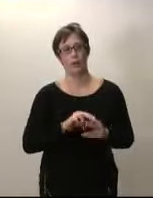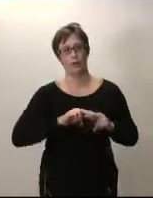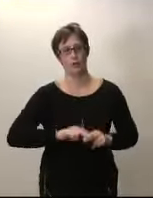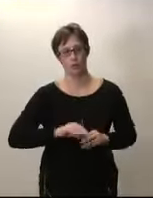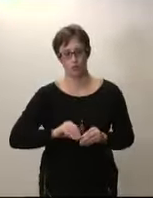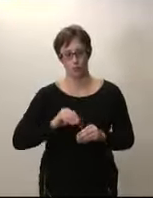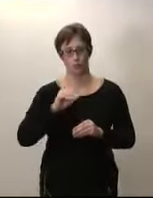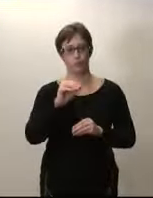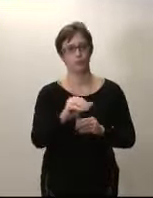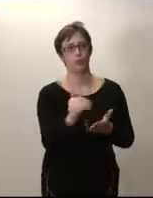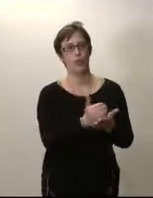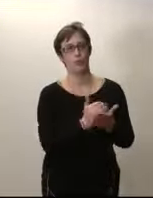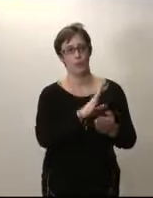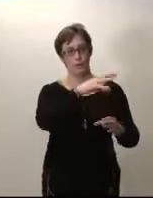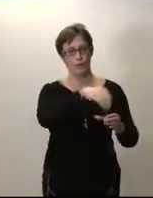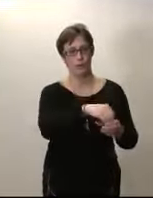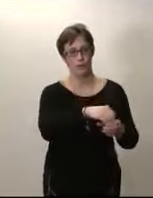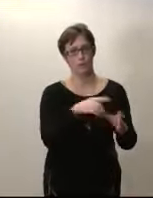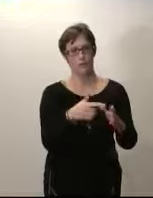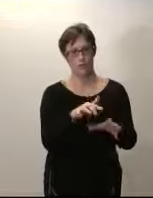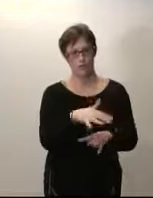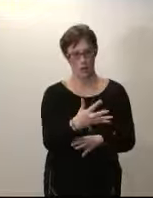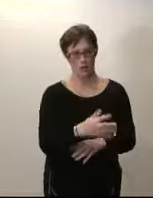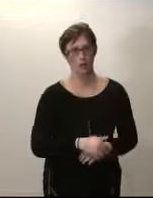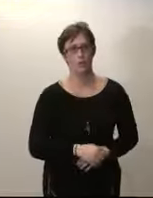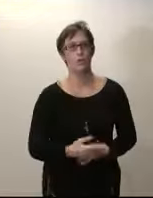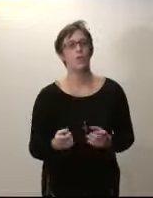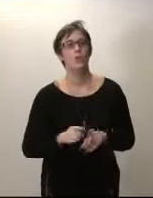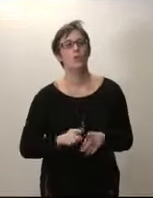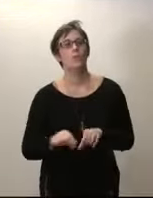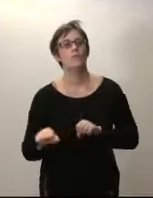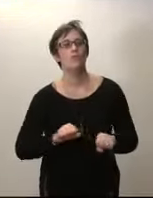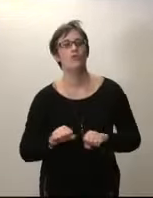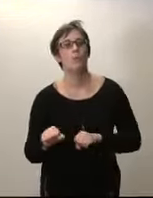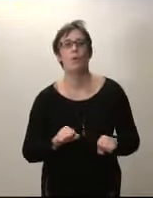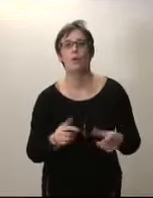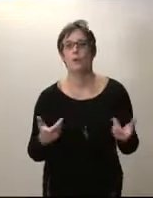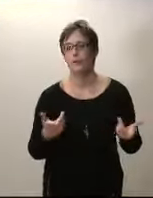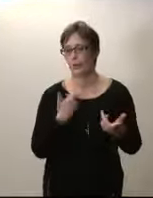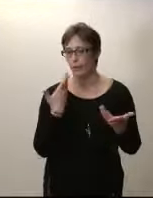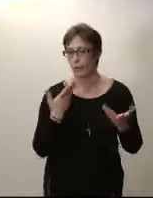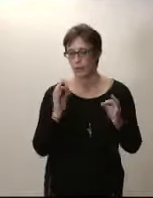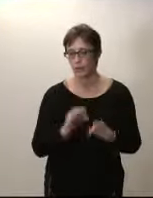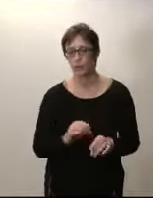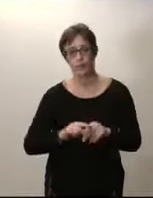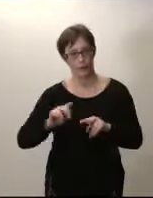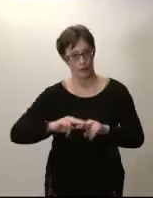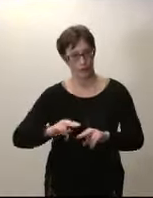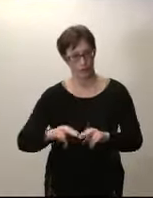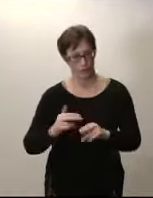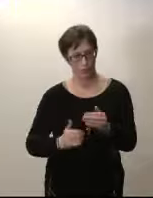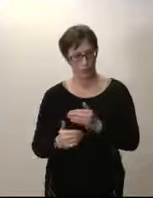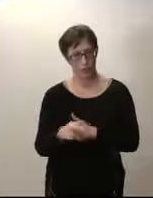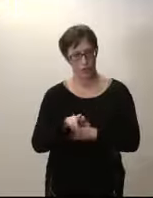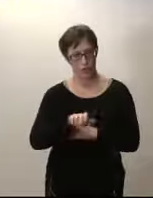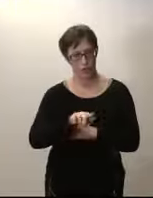en recettes en 2015, et puis les mouvements d'ordre, ça correspond aux travaux en régie qui sont effectués. Alors on les